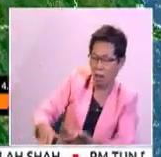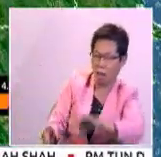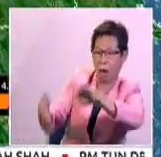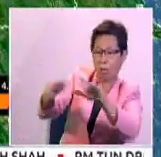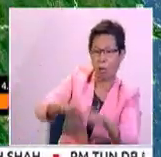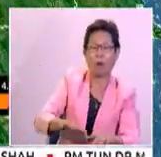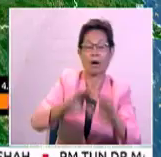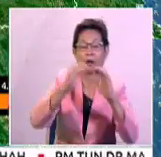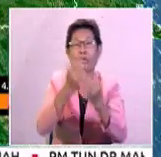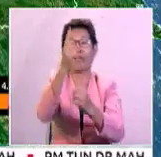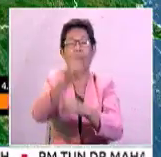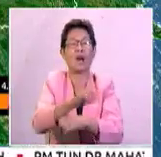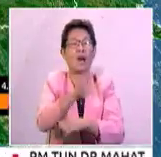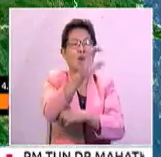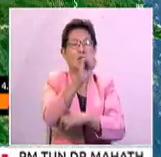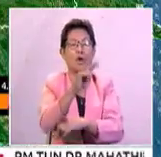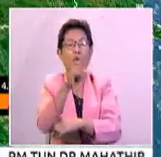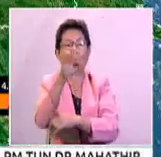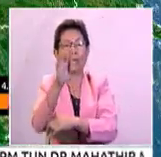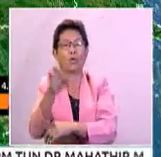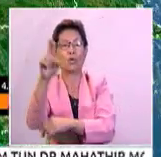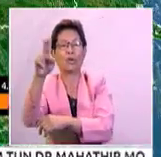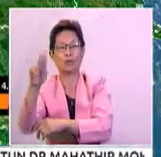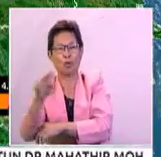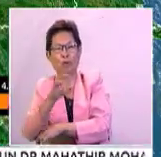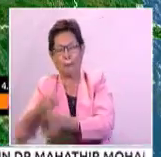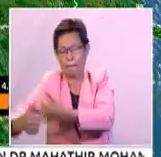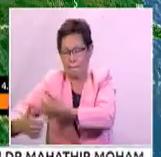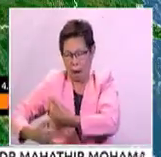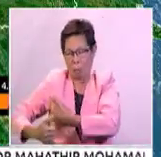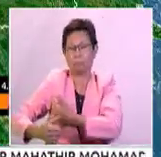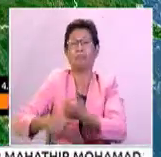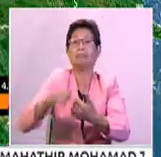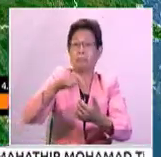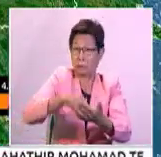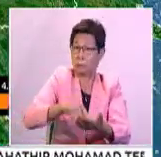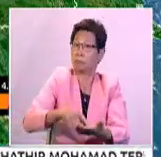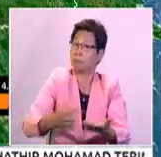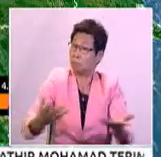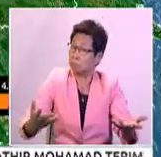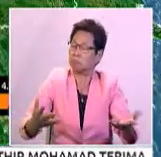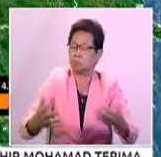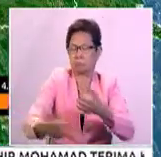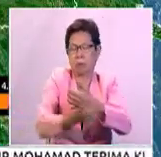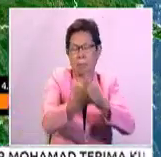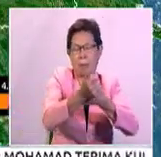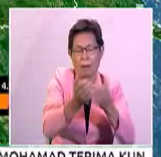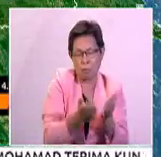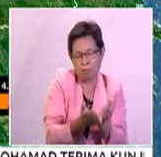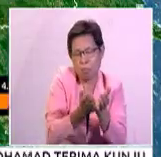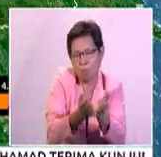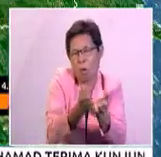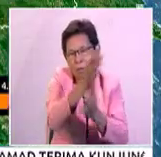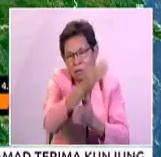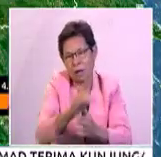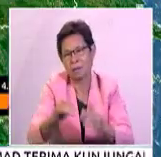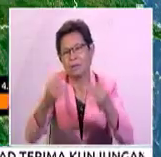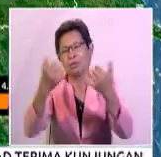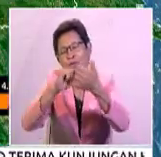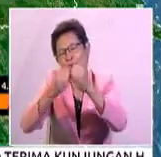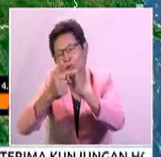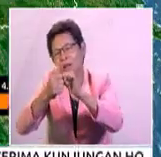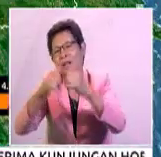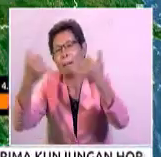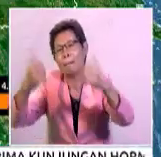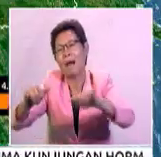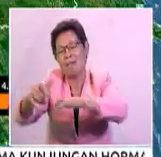di kawasan perairan Condor, Reef North dan juga Palawan, yang mana keadaan ini adalah berbahaya kepada bot-bot kecil serta sukan dan